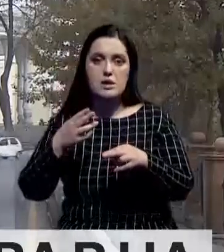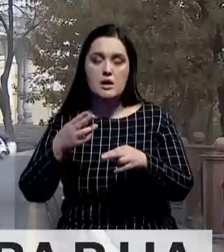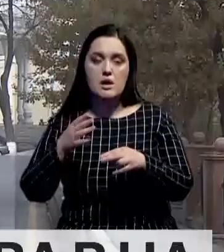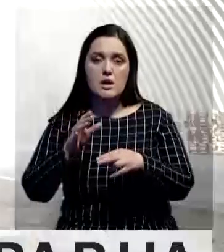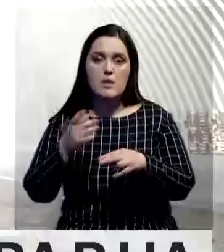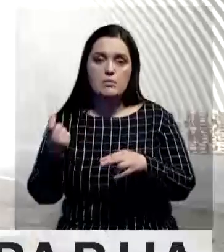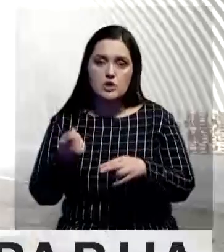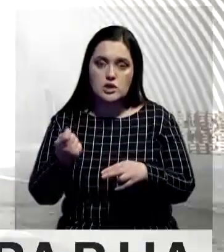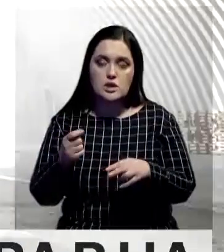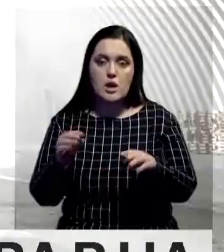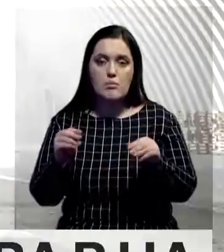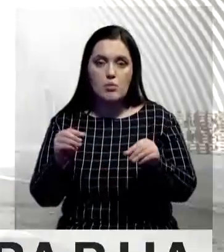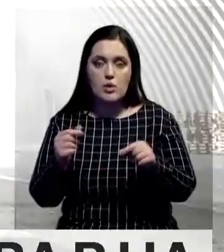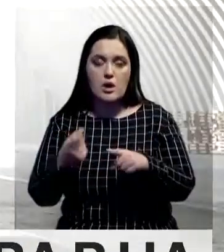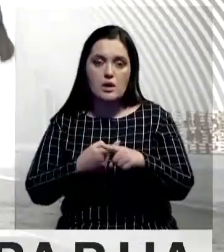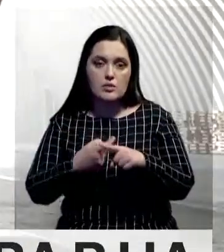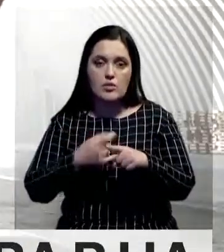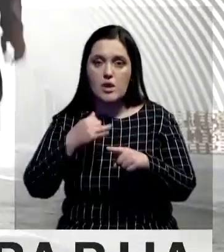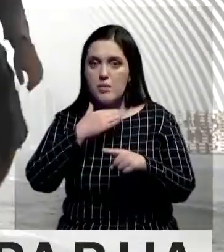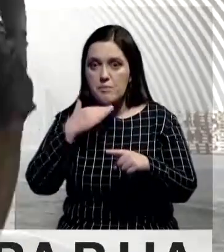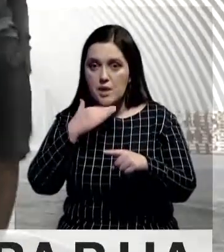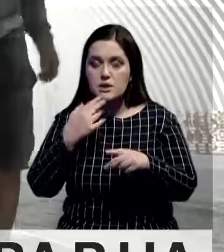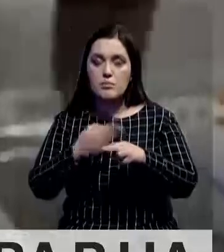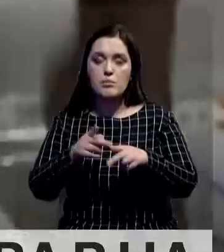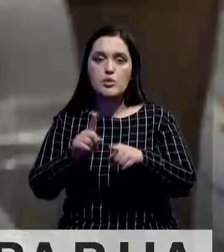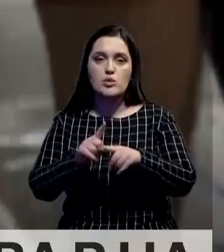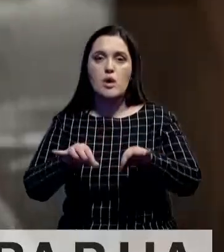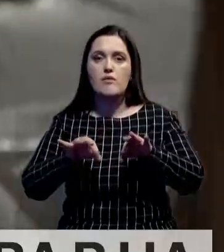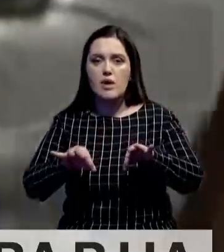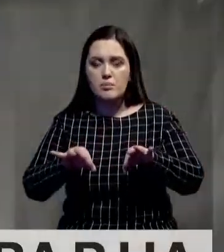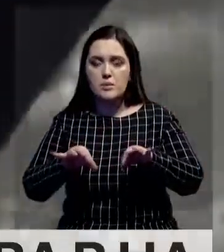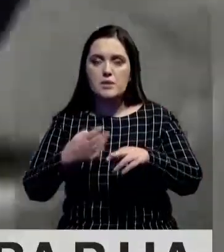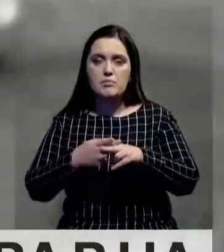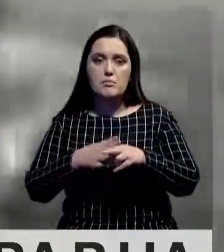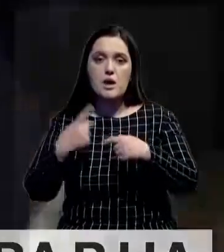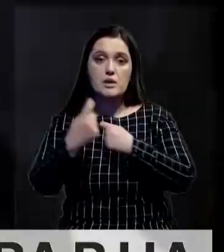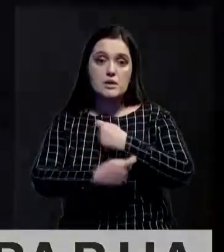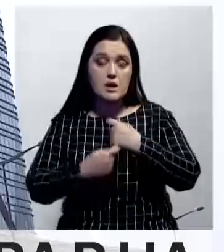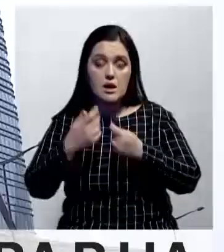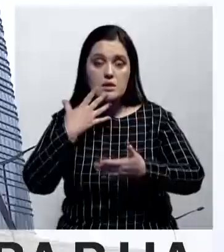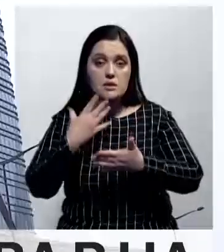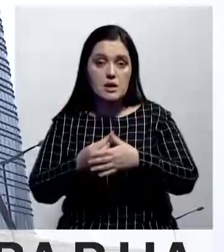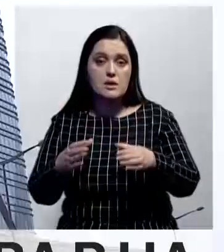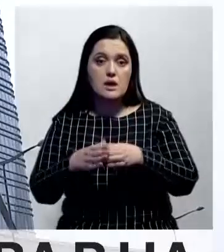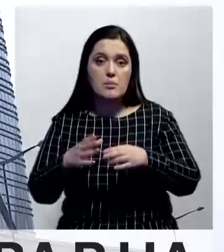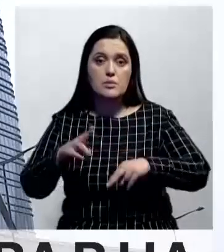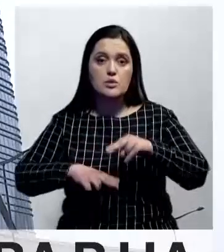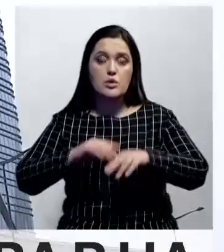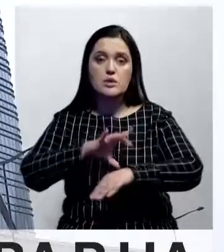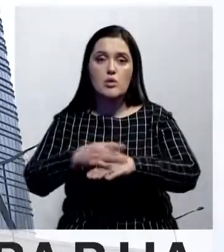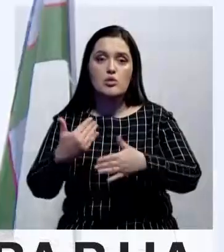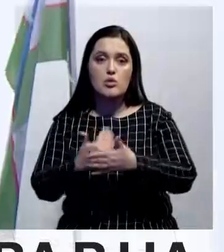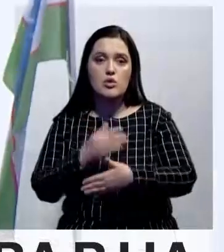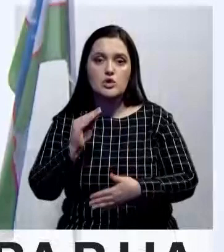поставляют пшеницу, муку, картофель и мясо. Импортируют автомобили и текстиль. Одна из отечественных компаний строит в Ташкенте новый